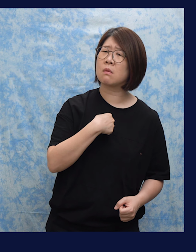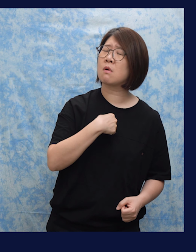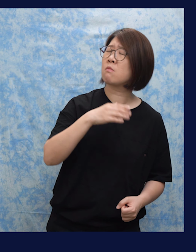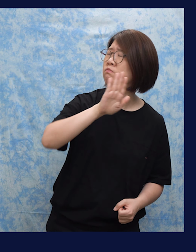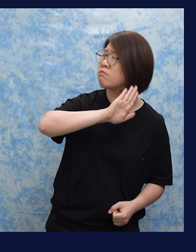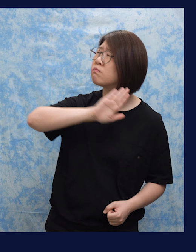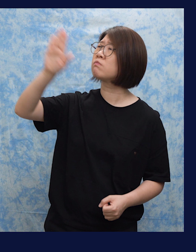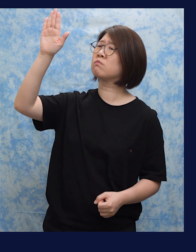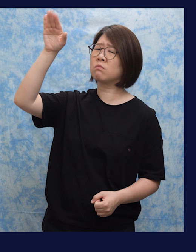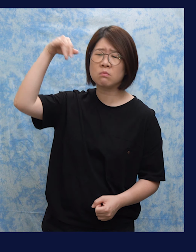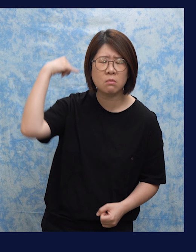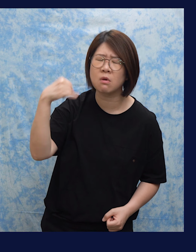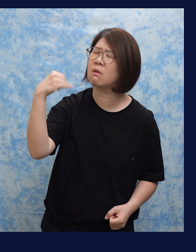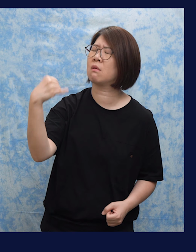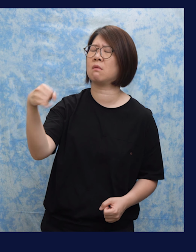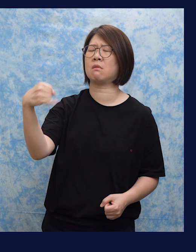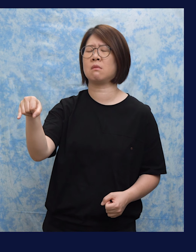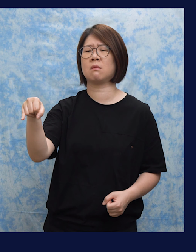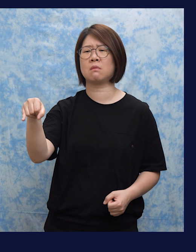Vater gegeben